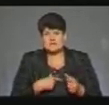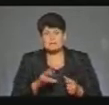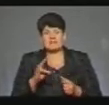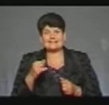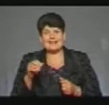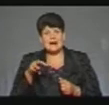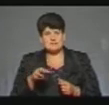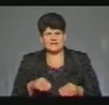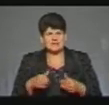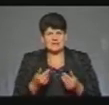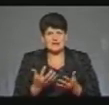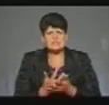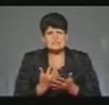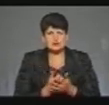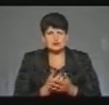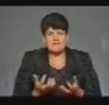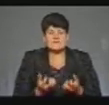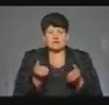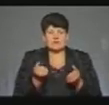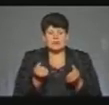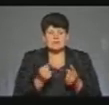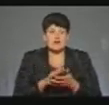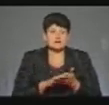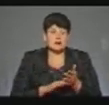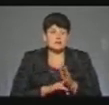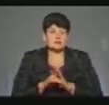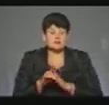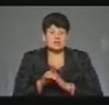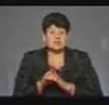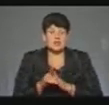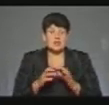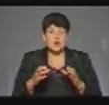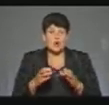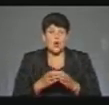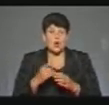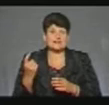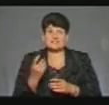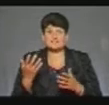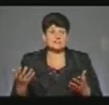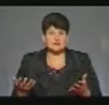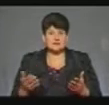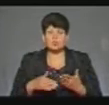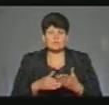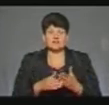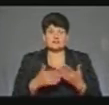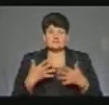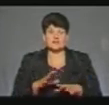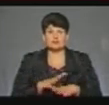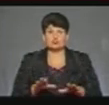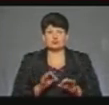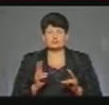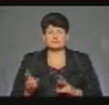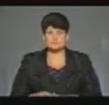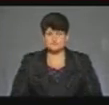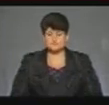і давали хоч якось заробити, якось врятуватися. А далі почалася хвиля колективізації вже. Допомагати було нічим. В 90-х